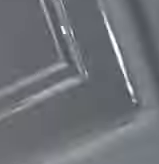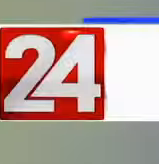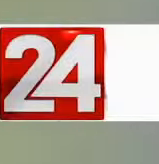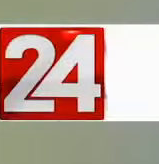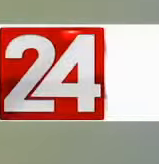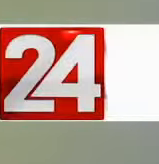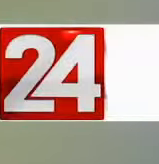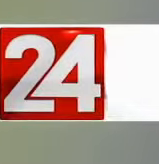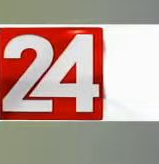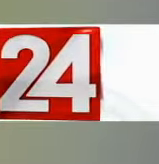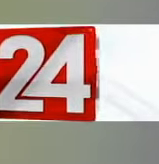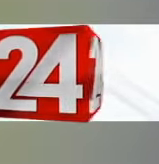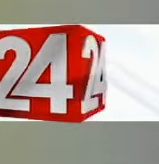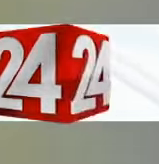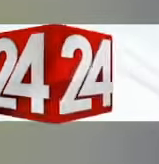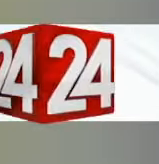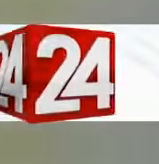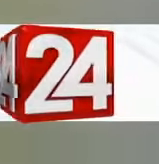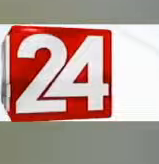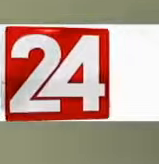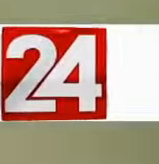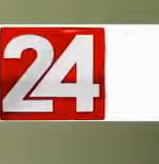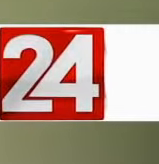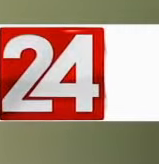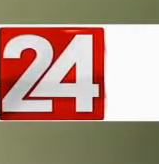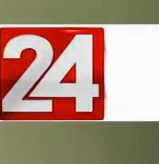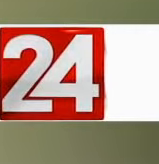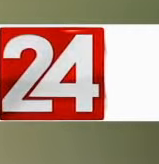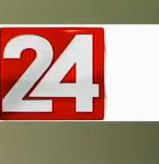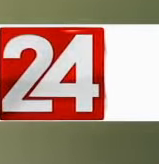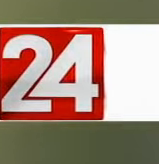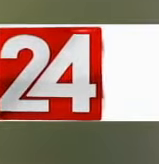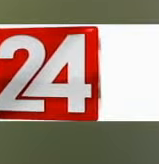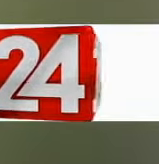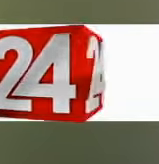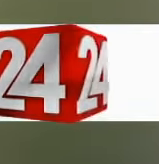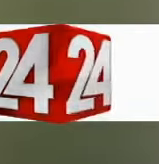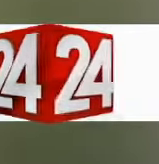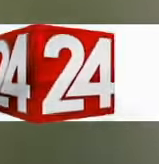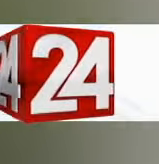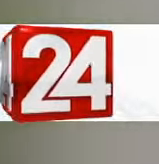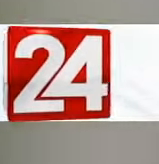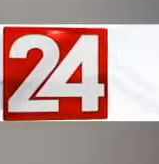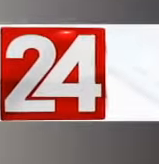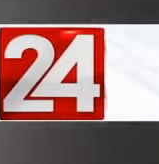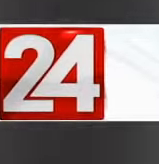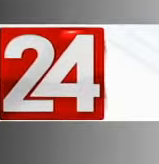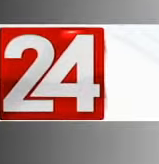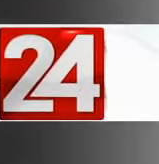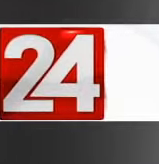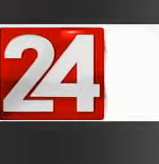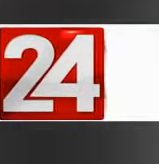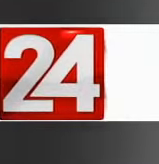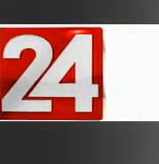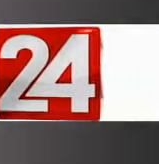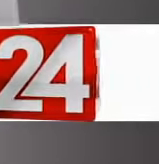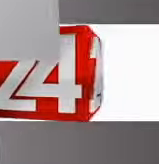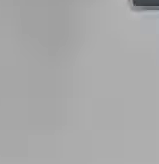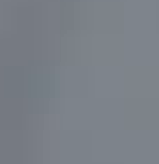At susunod, Lola, paulit-ulit daw sinaktan ng ilang lalaki sa Pangasinan.